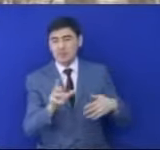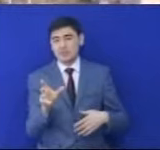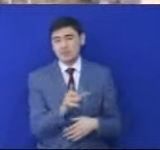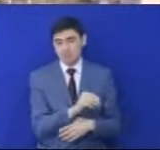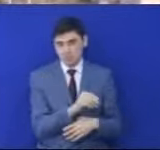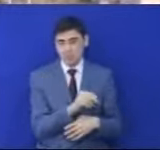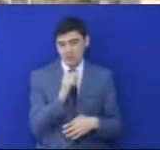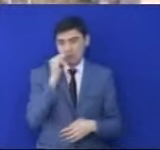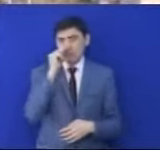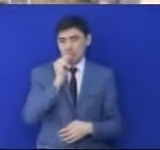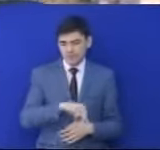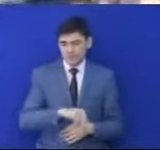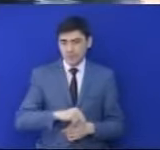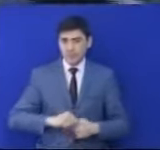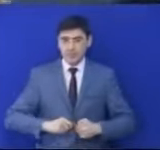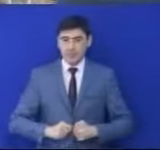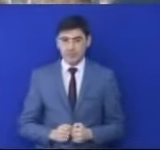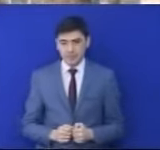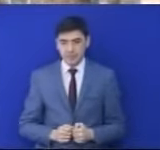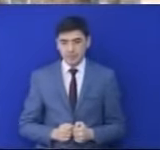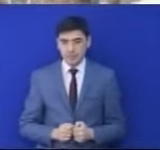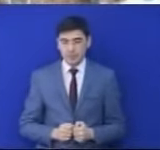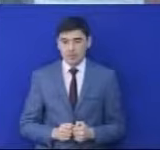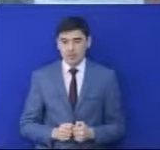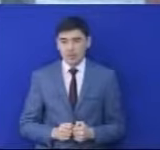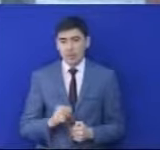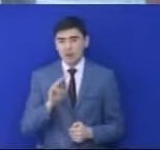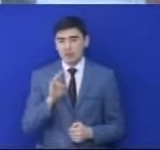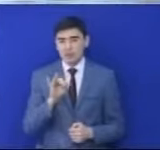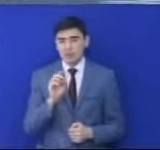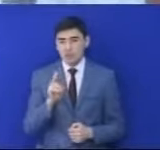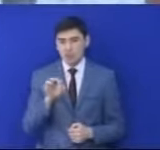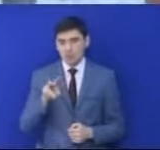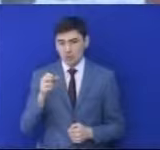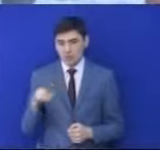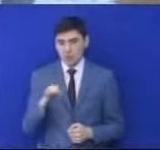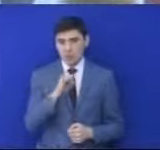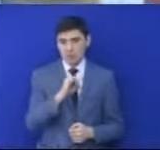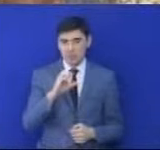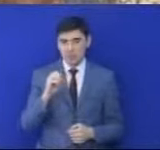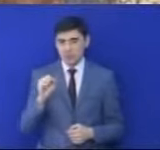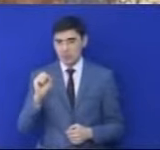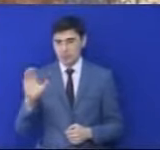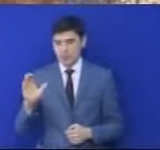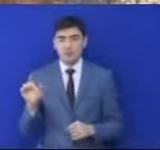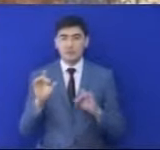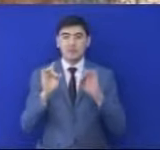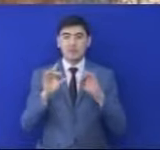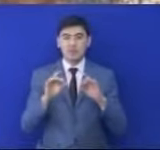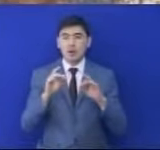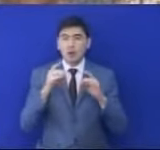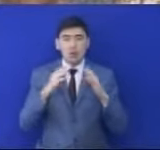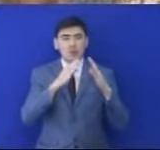қамтуға кедергі келтіруде. Қоғамдық кеңес мүшесі Николай Исаевтың айтуынша, көптеген үйлер ескі